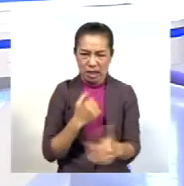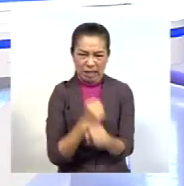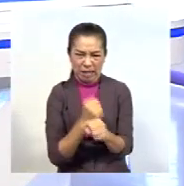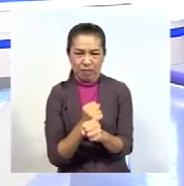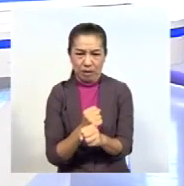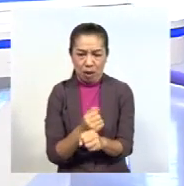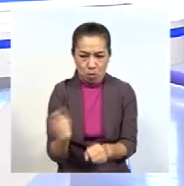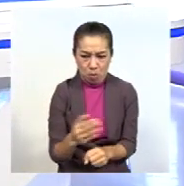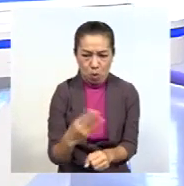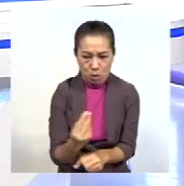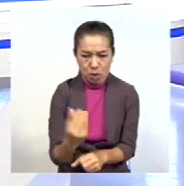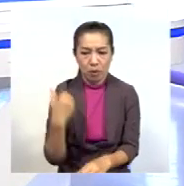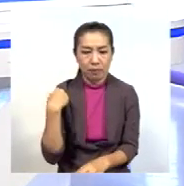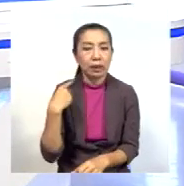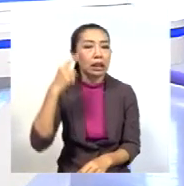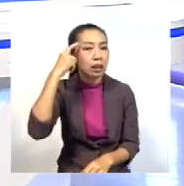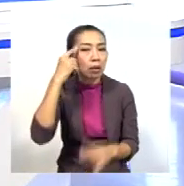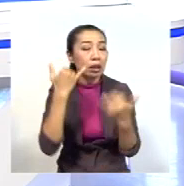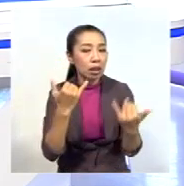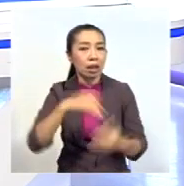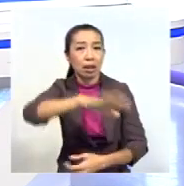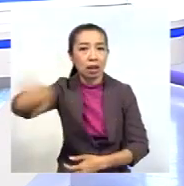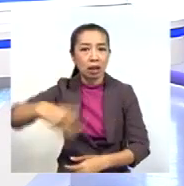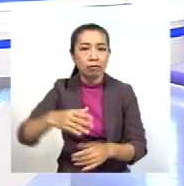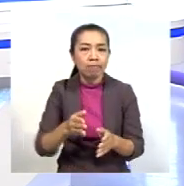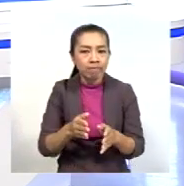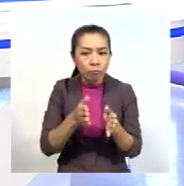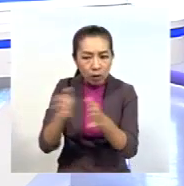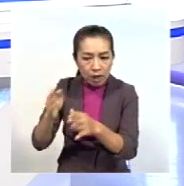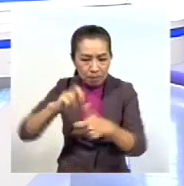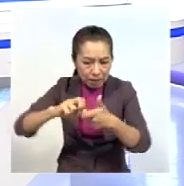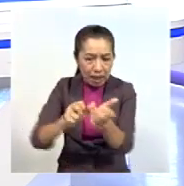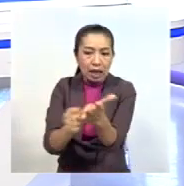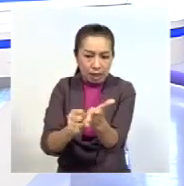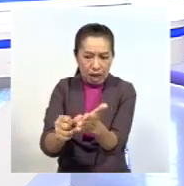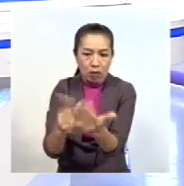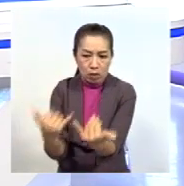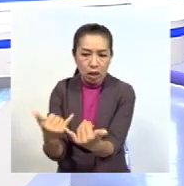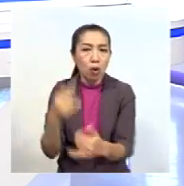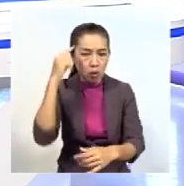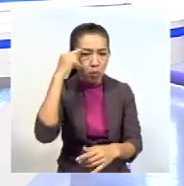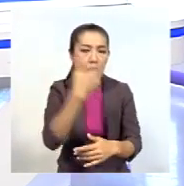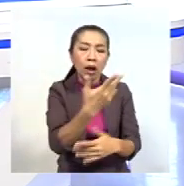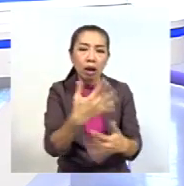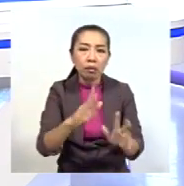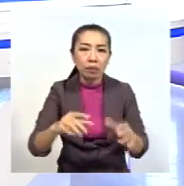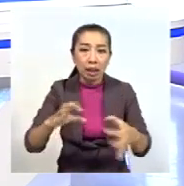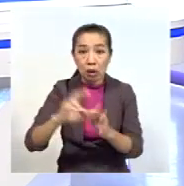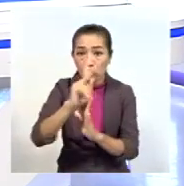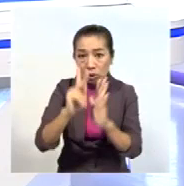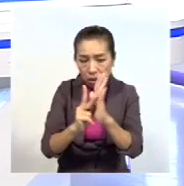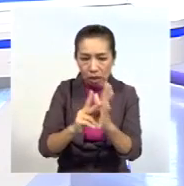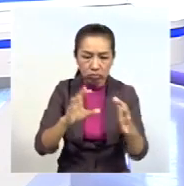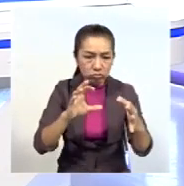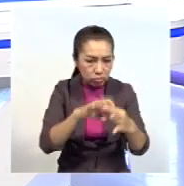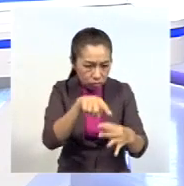ปีดกันเต็มที่เหมือนกันนะคะ คือเชื่อว่าตอนนี้เนี่ยทุกภาคส่วนก็พยายามหาทางออกถึงปัญหาที่เกิดขึ้นนะคะถึงแม้ว่ามุมมองทางกฎหมายเกี่ยว